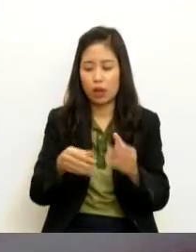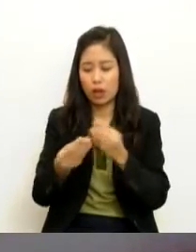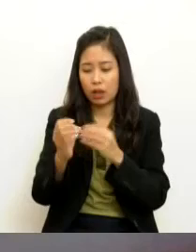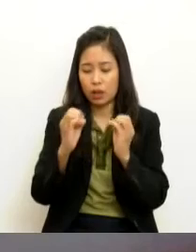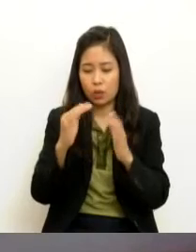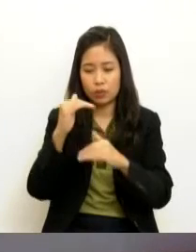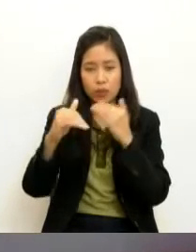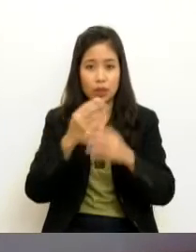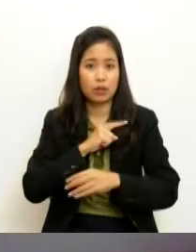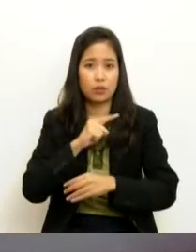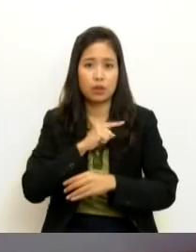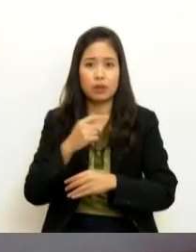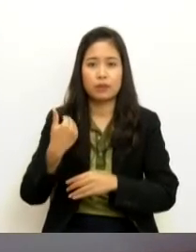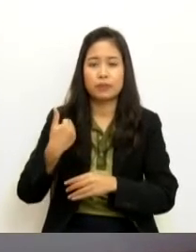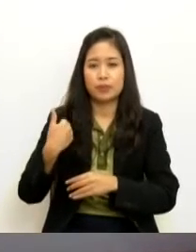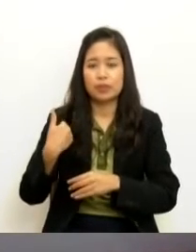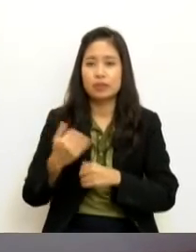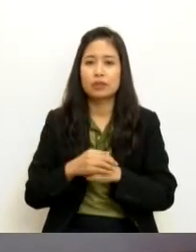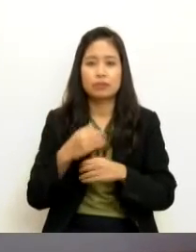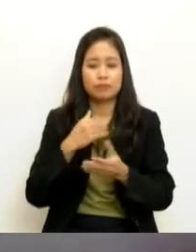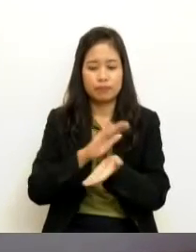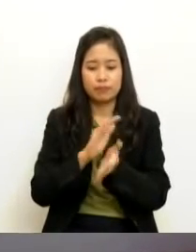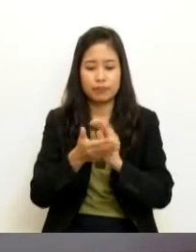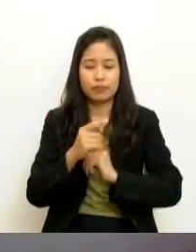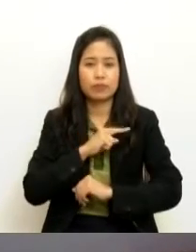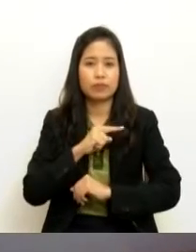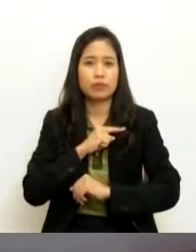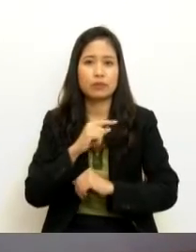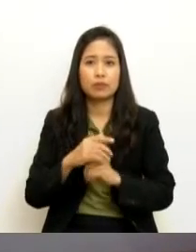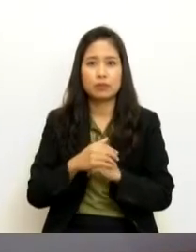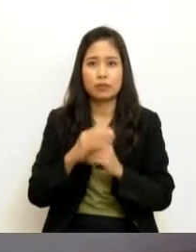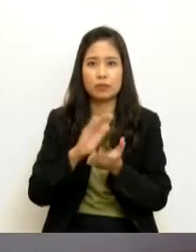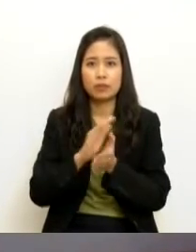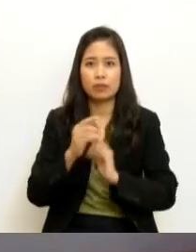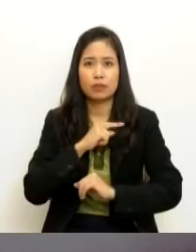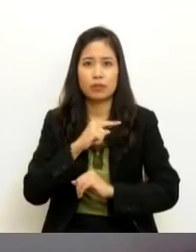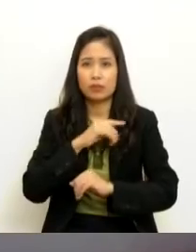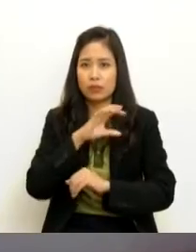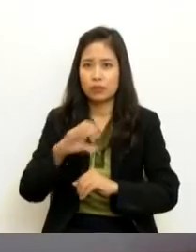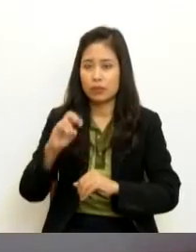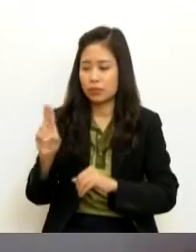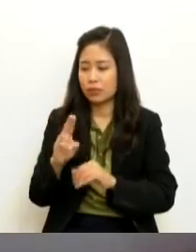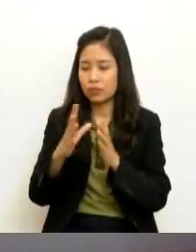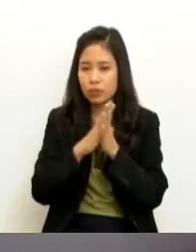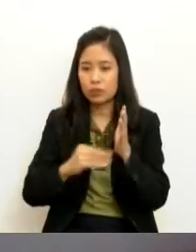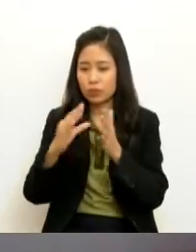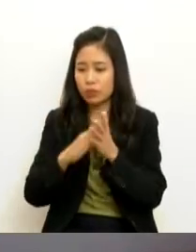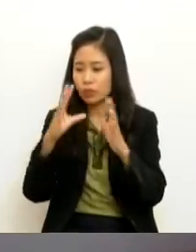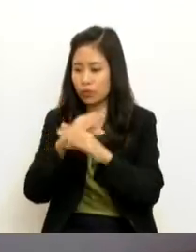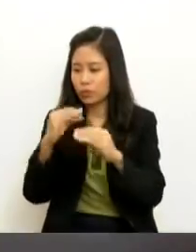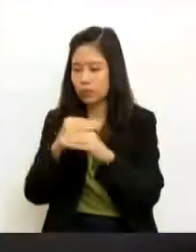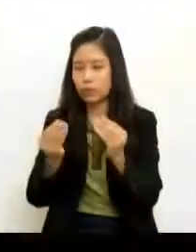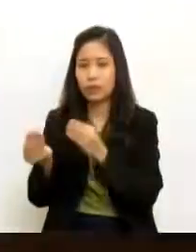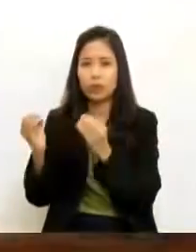ฒนาตัวเองแล้วสามารถเอามาปรับใช้ตัวเองไปถ่ายทอดให้กับนักเรียนแล้วก็ยังไปถ่ายทอดให้กับคุณครูคนอื่นได้ด้วย